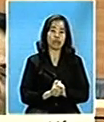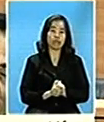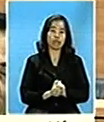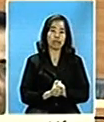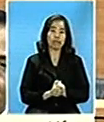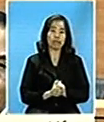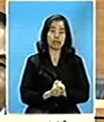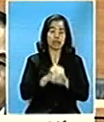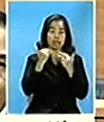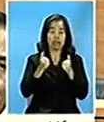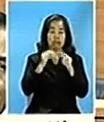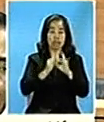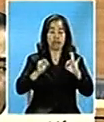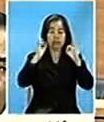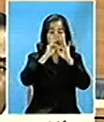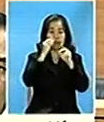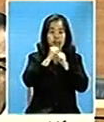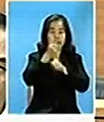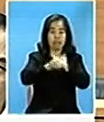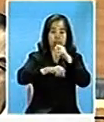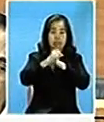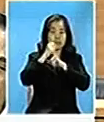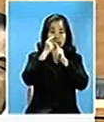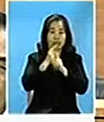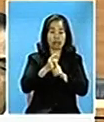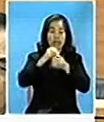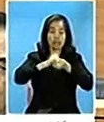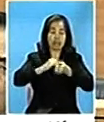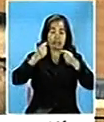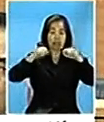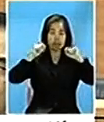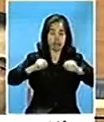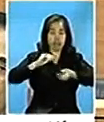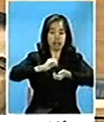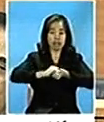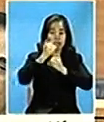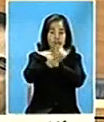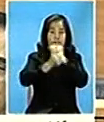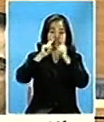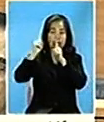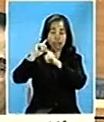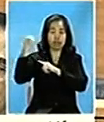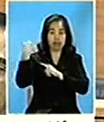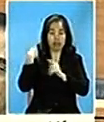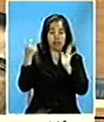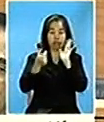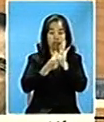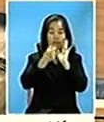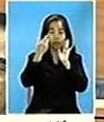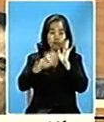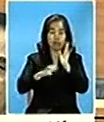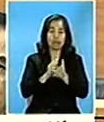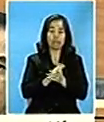เราความสำคัญในการปฏิบัติตามพันธกรณีอันนี้เนี่ยได้มีการคอนเฟิร์มไว้หรือยืนยันไว้ใน